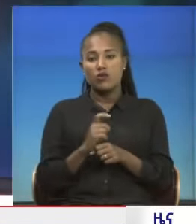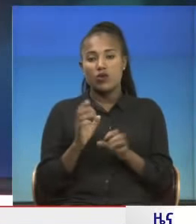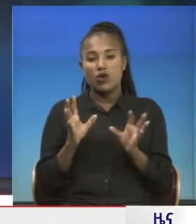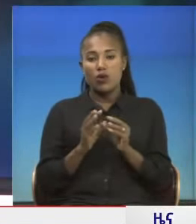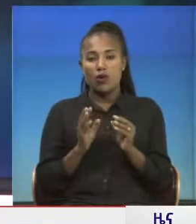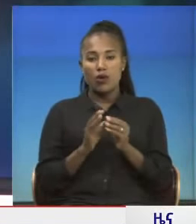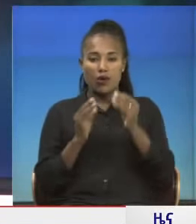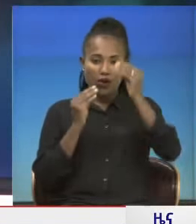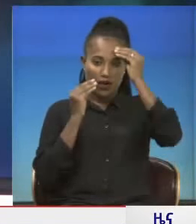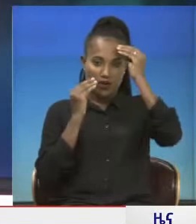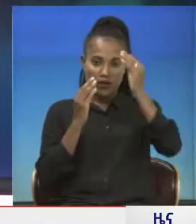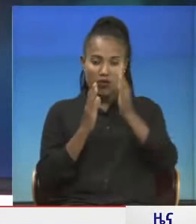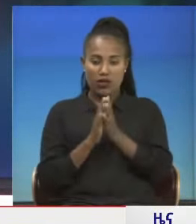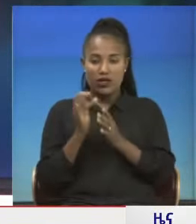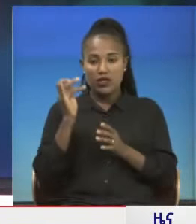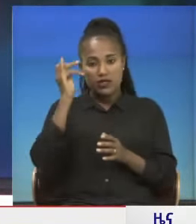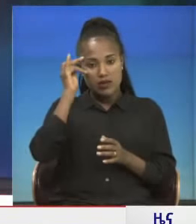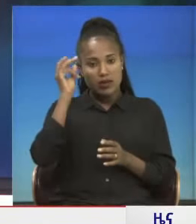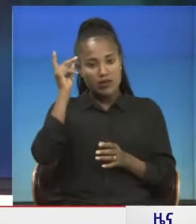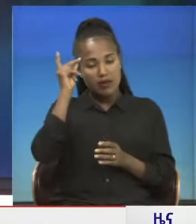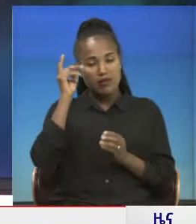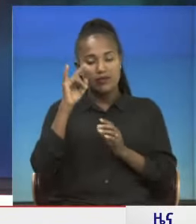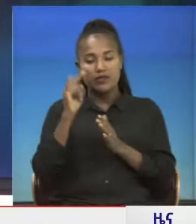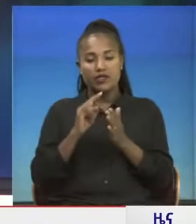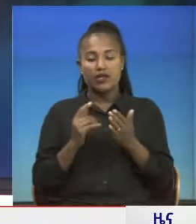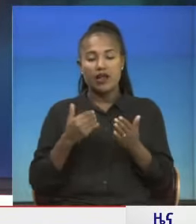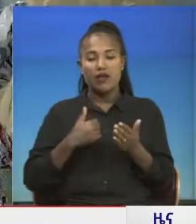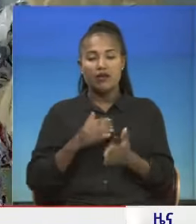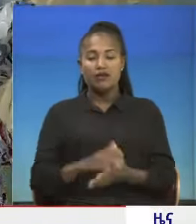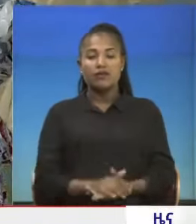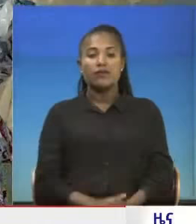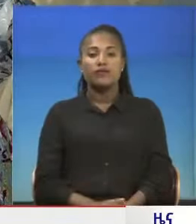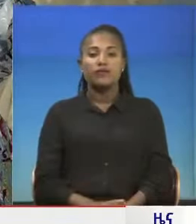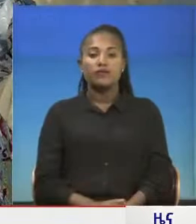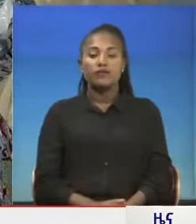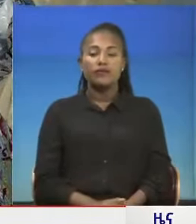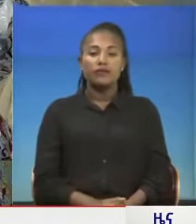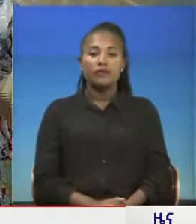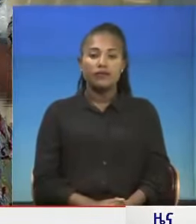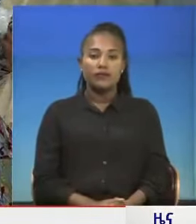መሆኑን ጉባኤው አስታውቋል። ጀማል ኢማም ዝርዝር አድርሶናል።